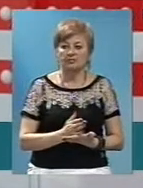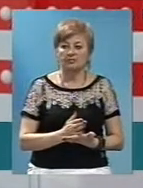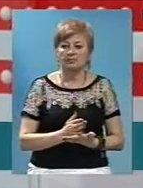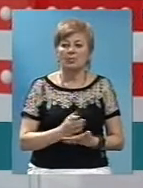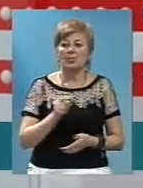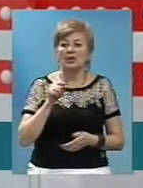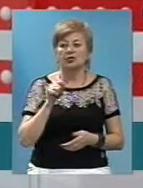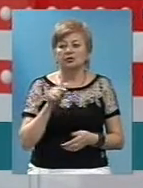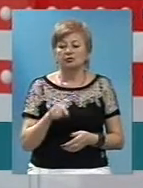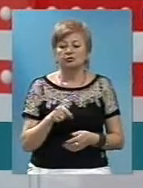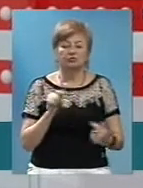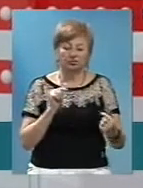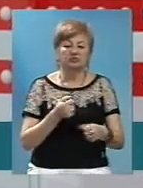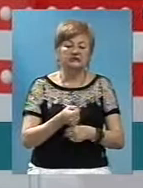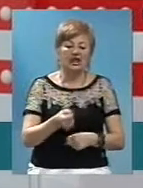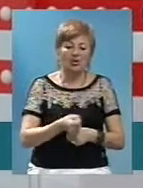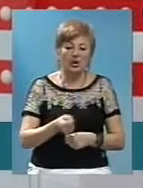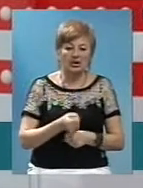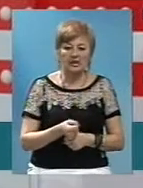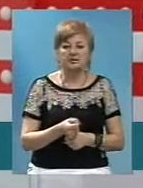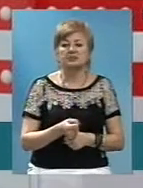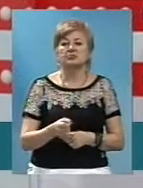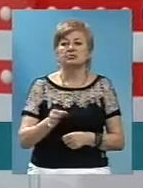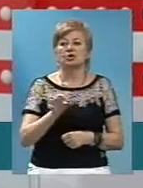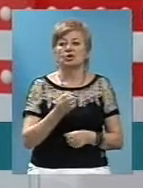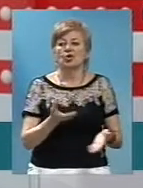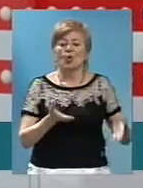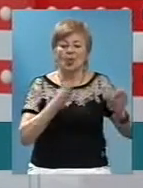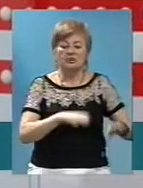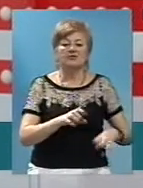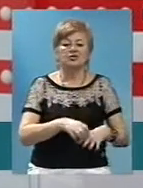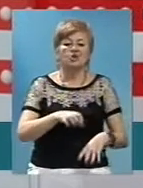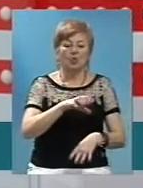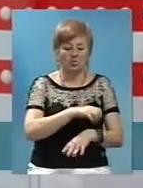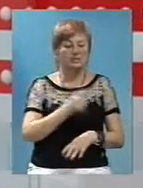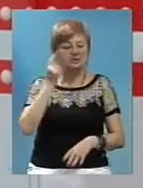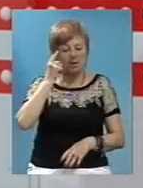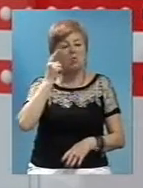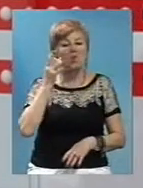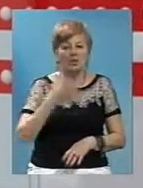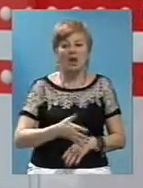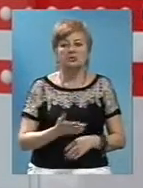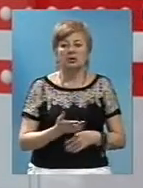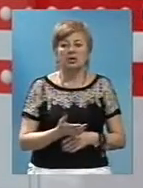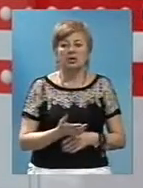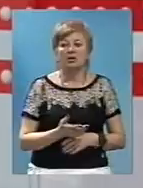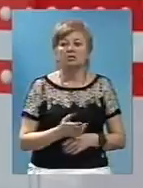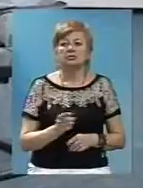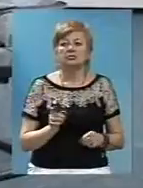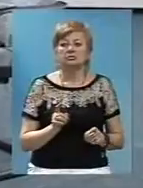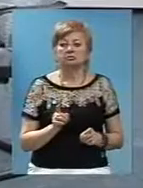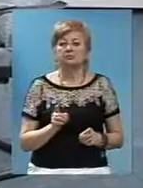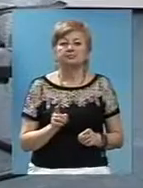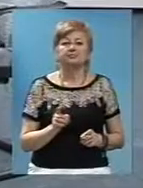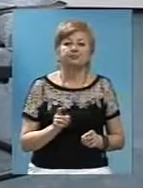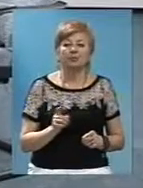Тут і про тероризм йдеться, і про залишки комуністичної свідомості. Ну, зрозуміло, що блаженніший Любомир